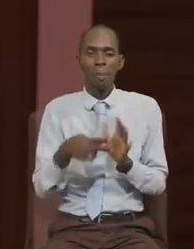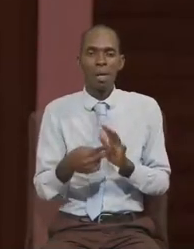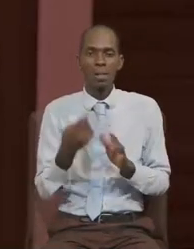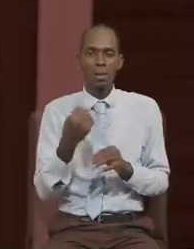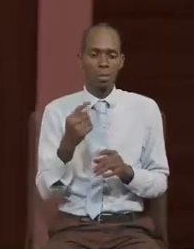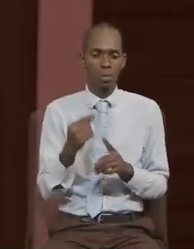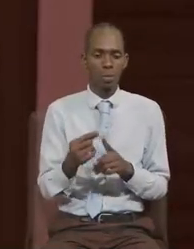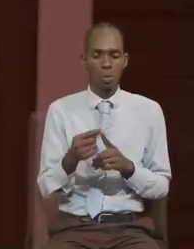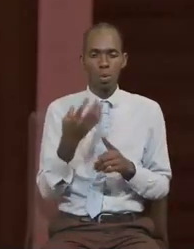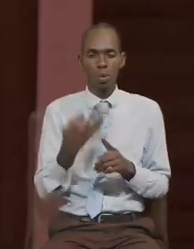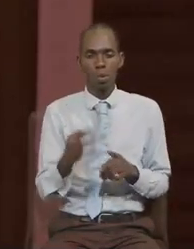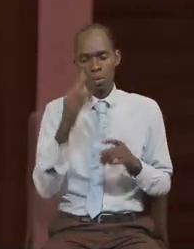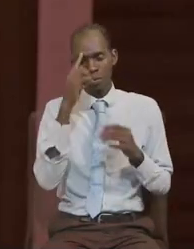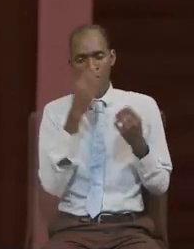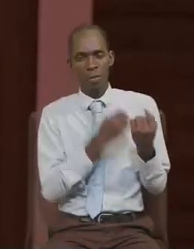nous prêchons.